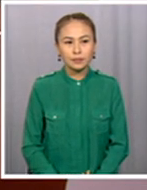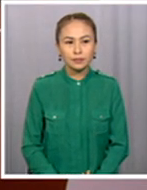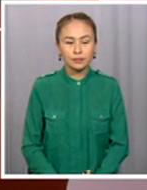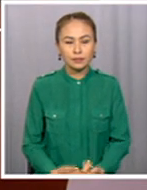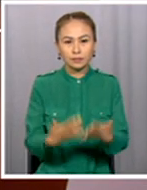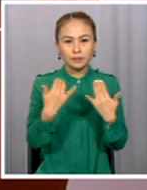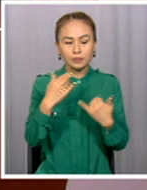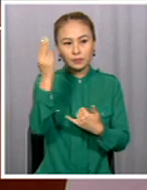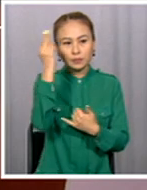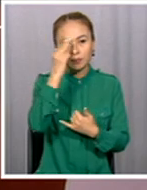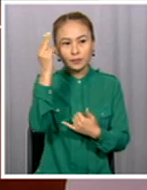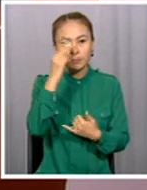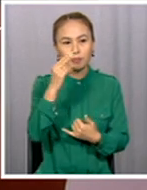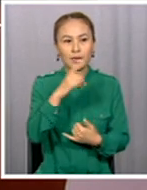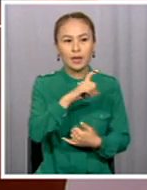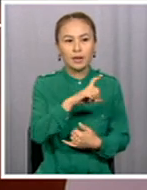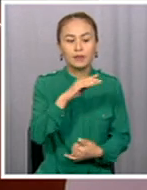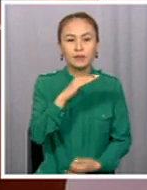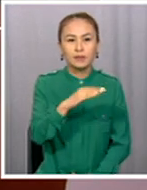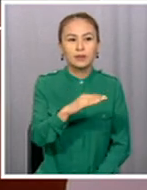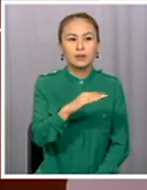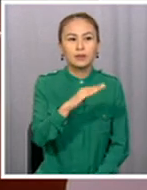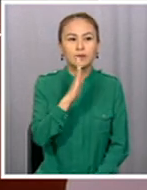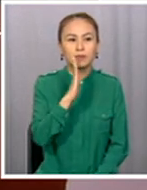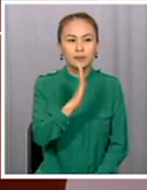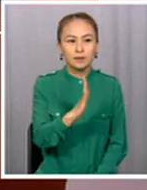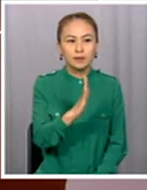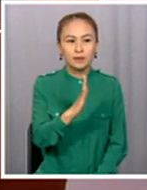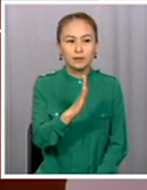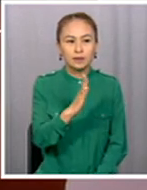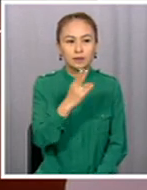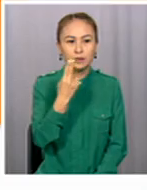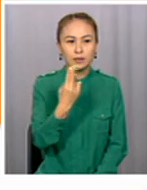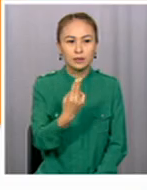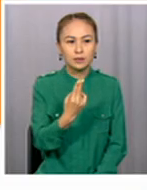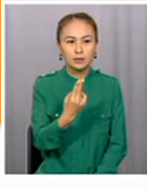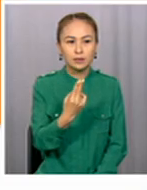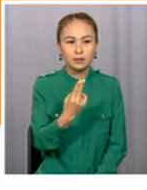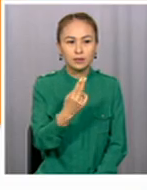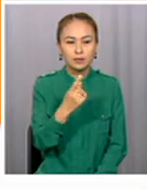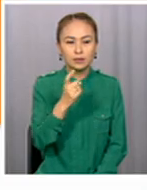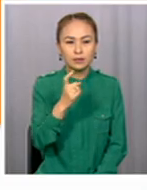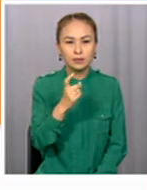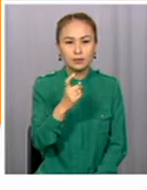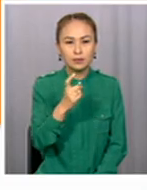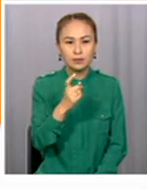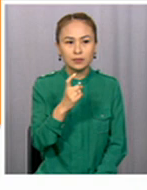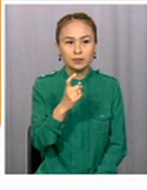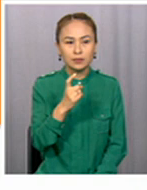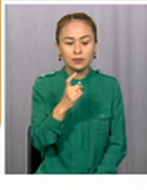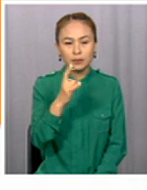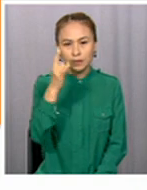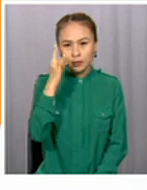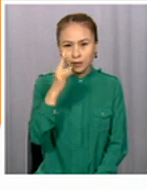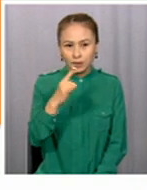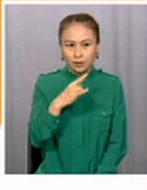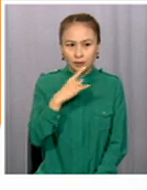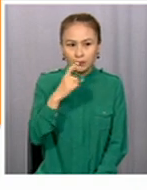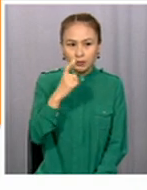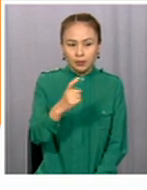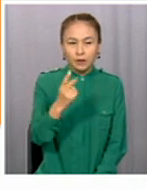Бүгінгі сабақта «э», «ф», «в», «ц», «х»,